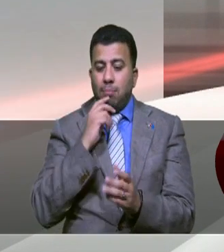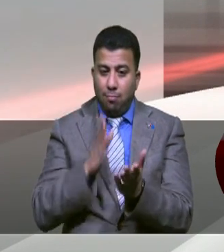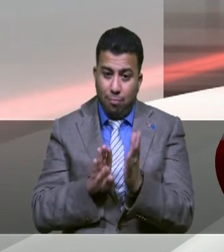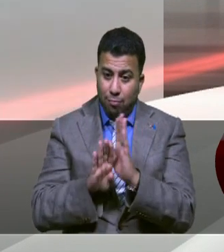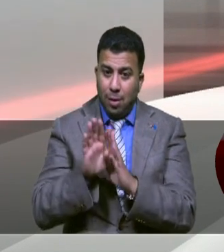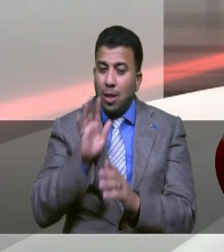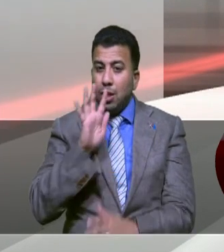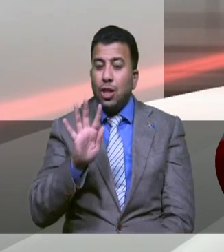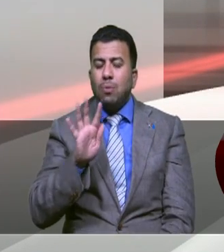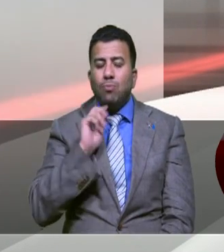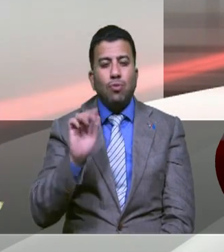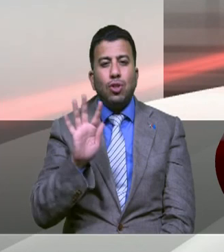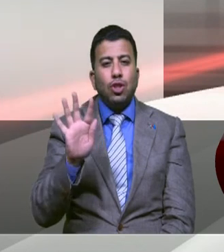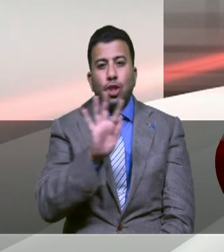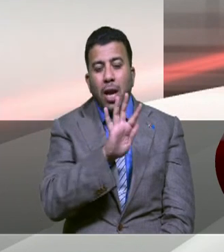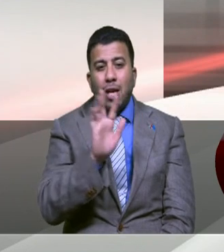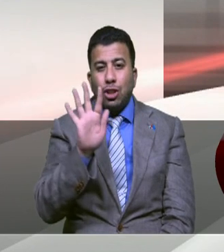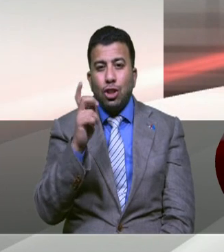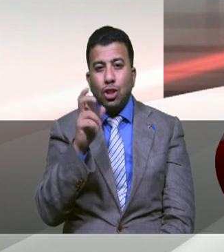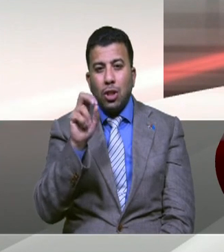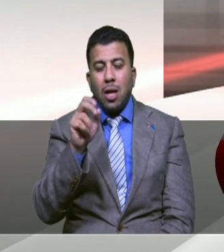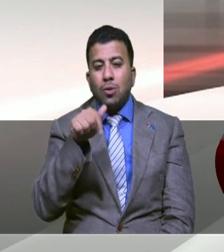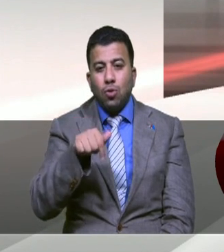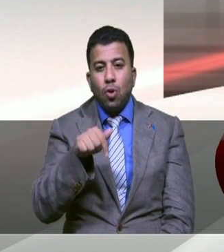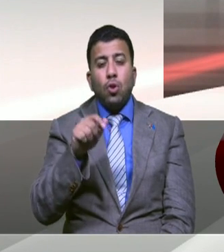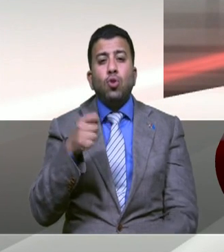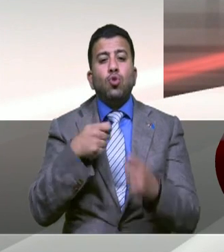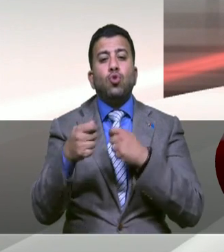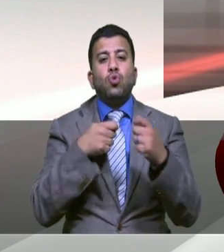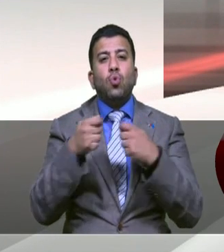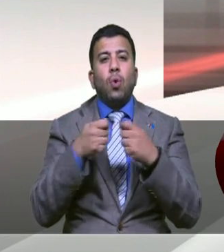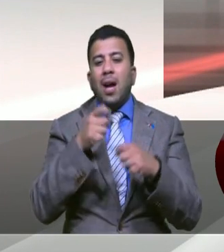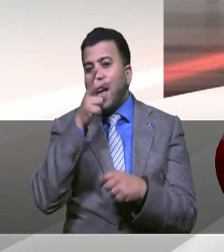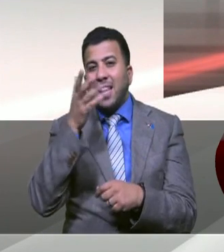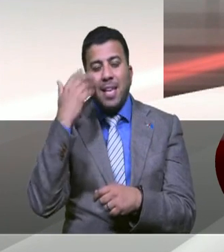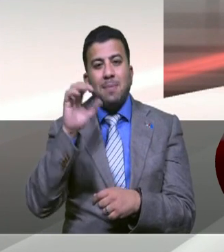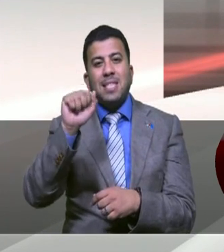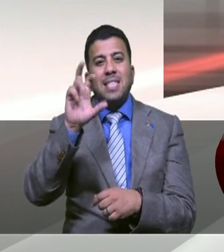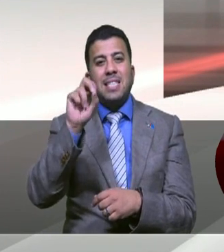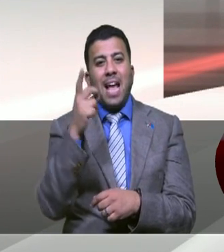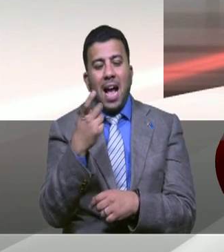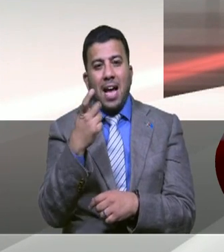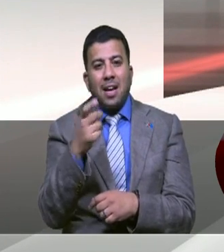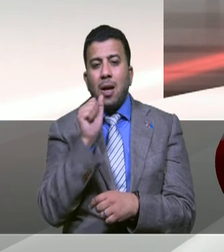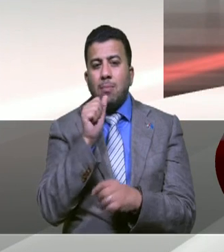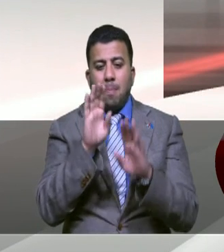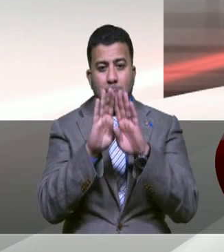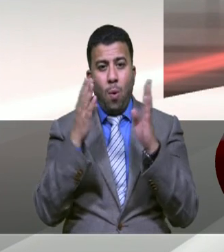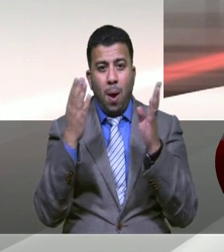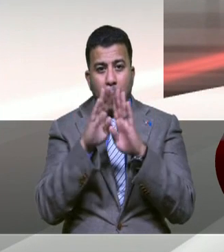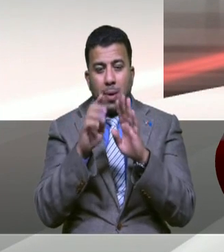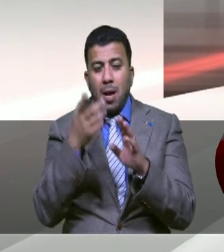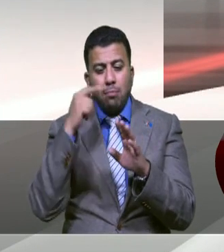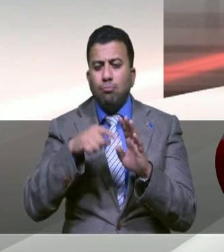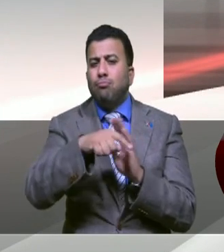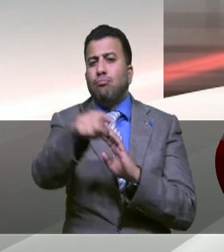الى الشرق الان هذا سوق صقر الاساس، من بعد البوابه كانت